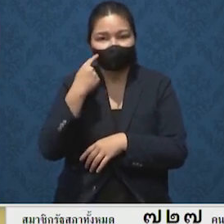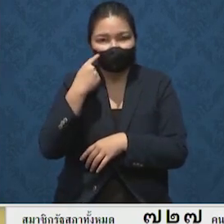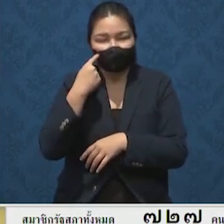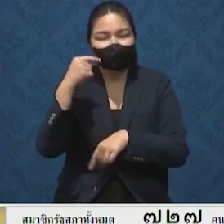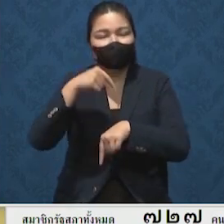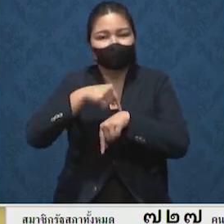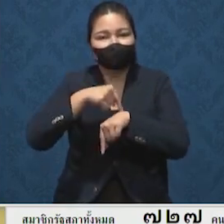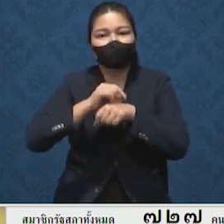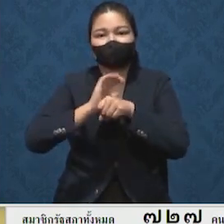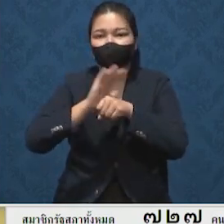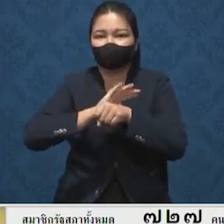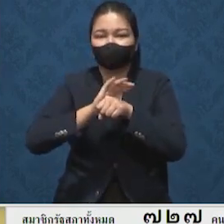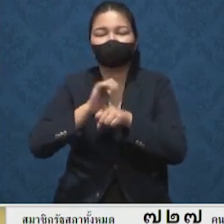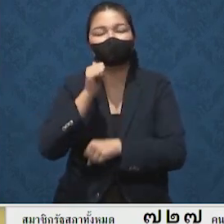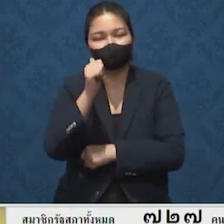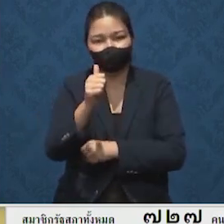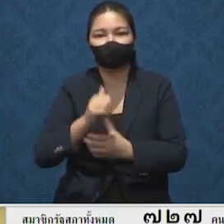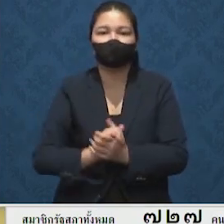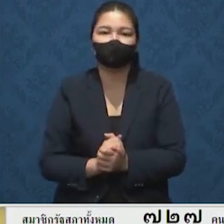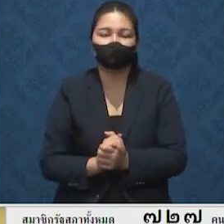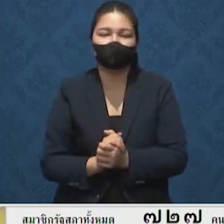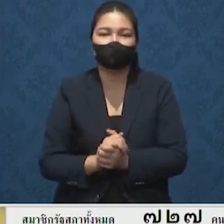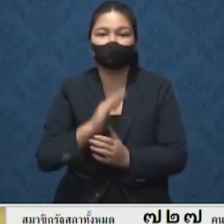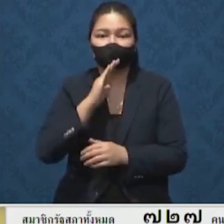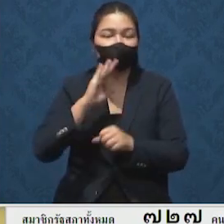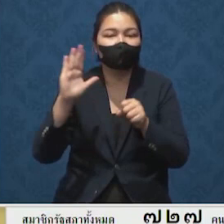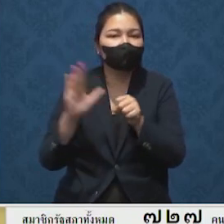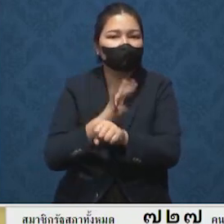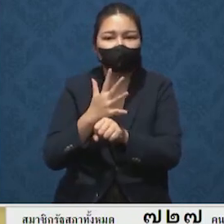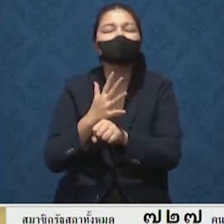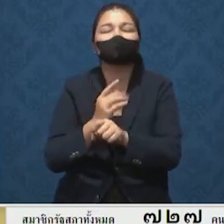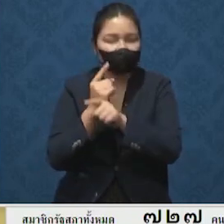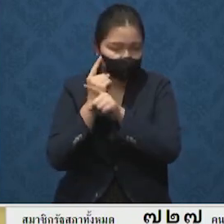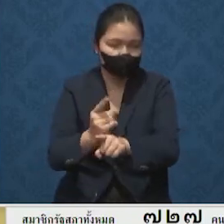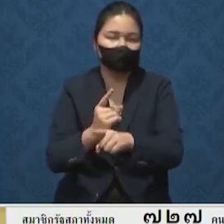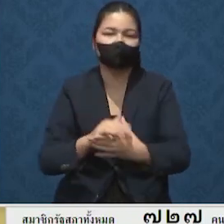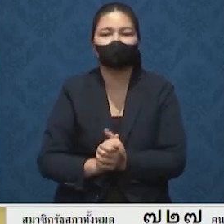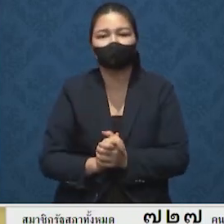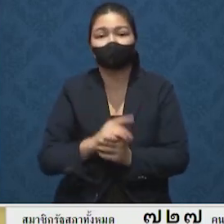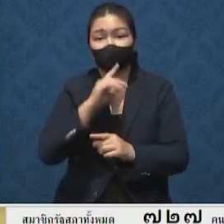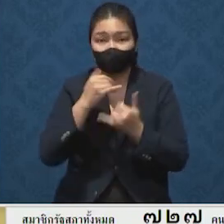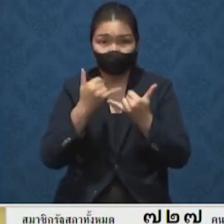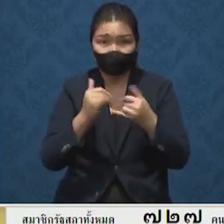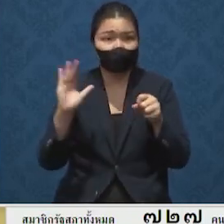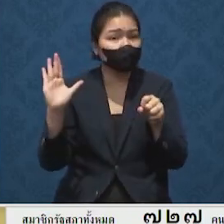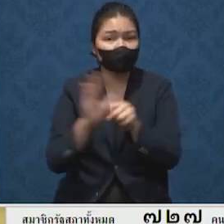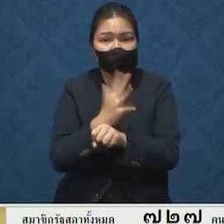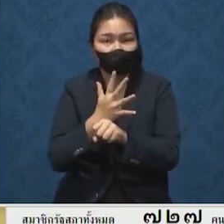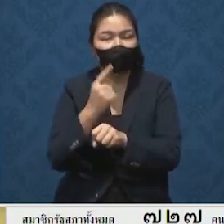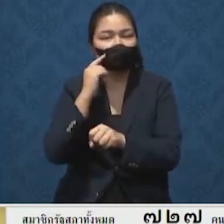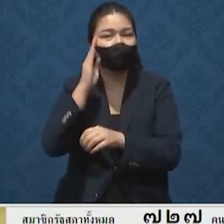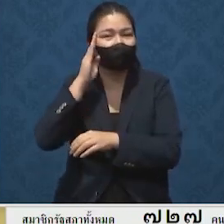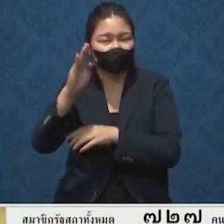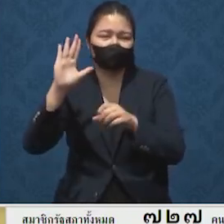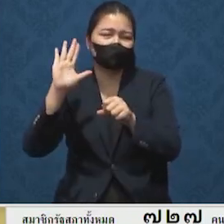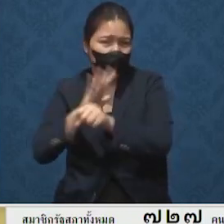เวลาที่พอสมควรครับผมเมื่อไม่ครบก็ต้องไม่ครบครับ ไม่ครบตอนนี้ก็อาจจะไม่ครบตอนหลังอัน